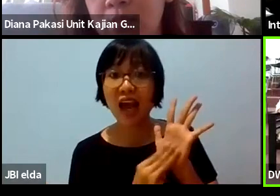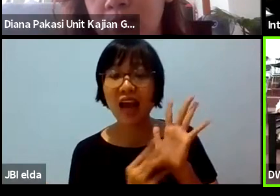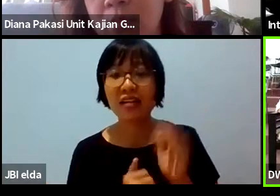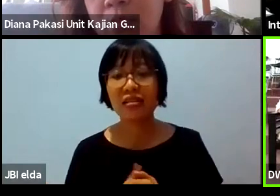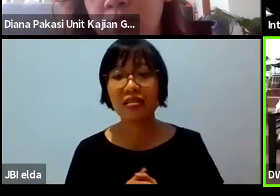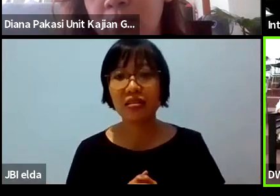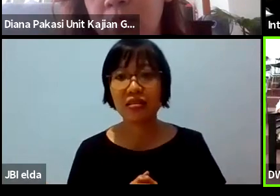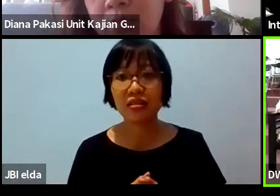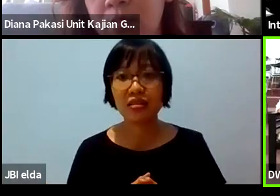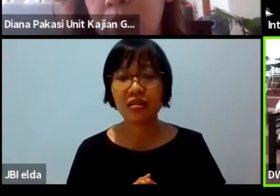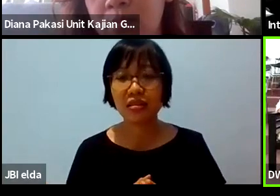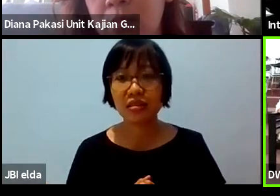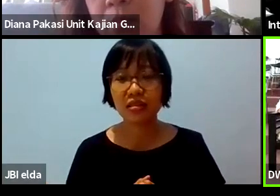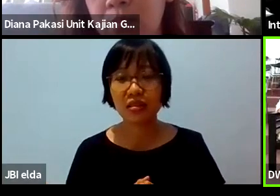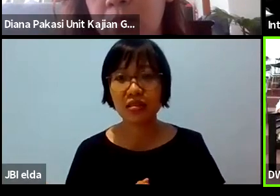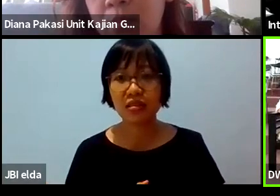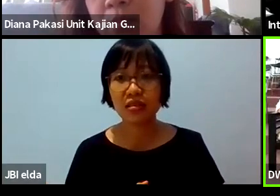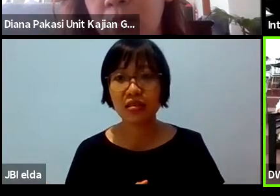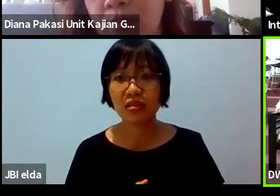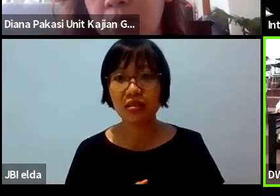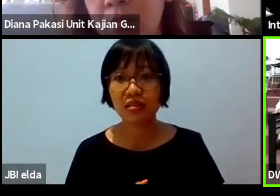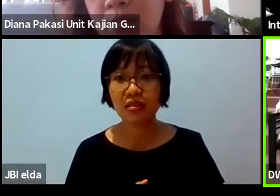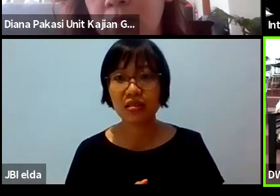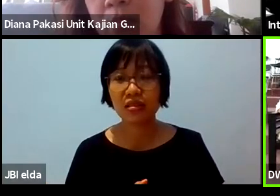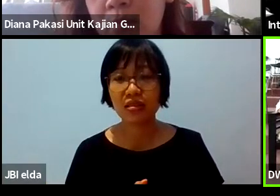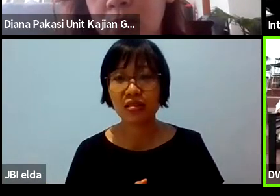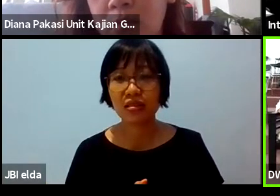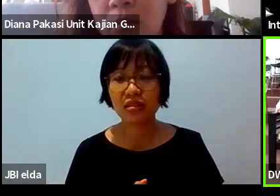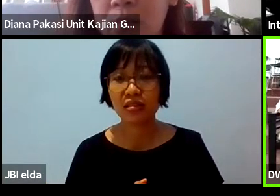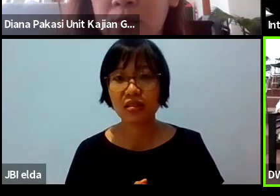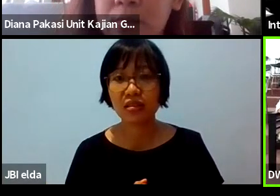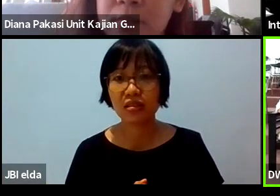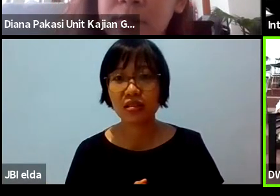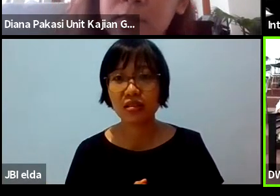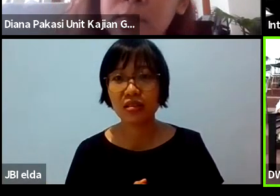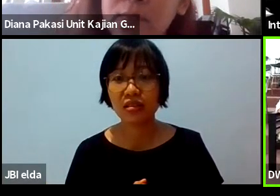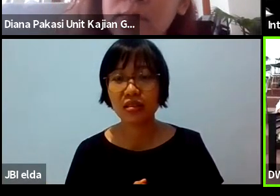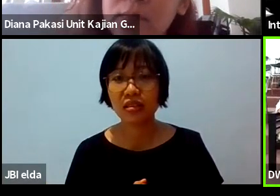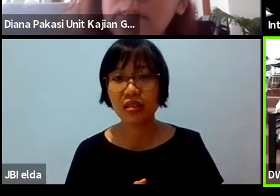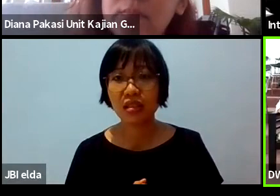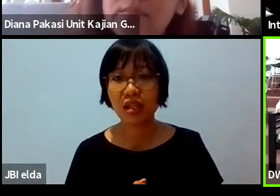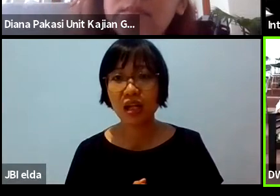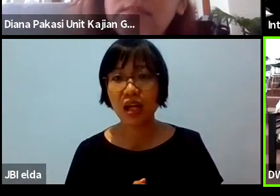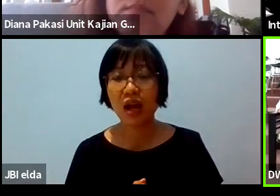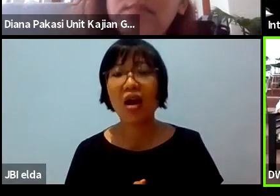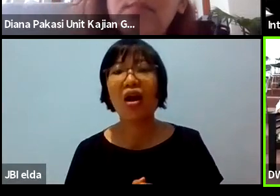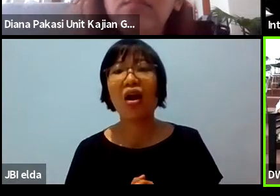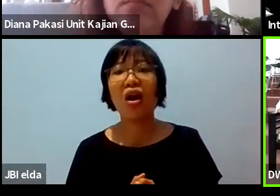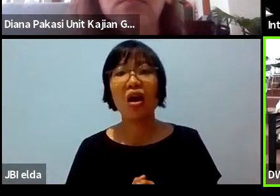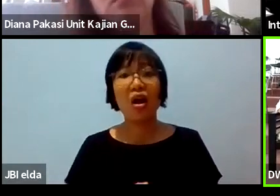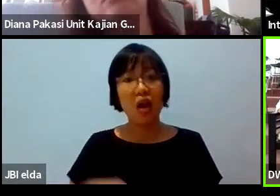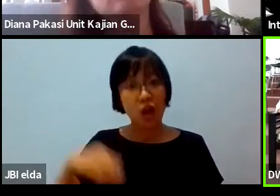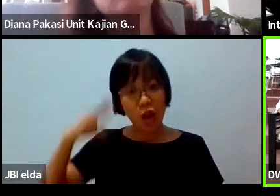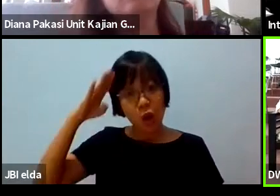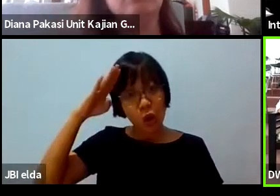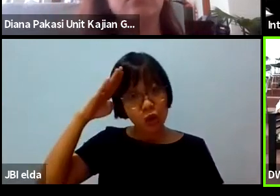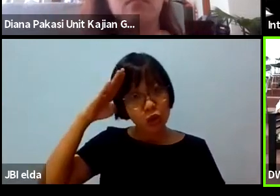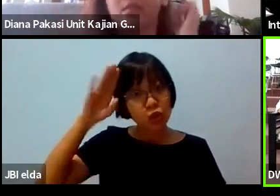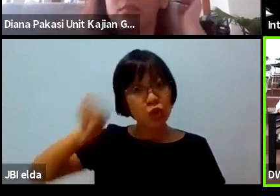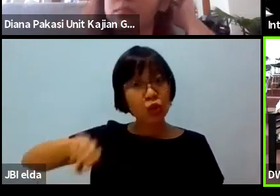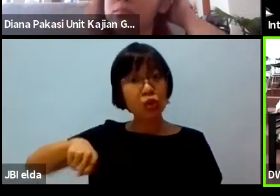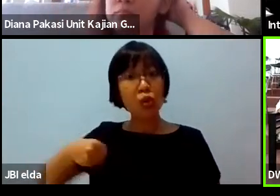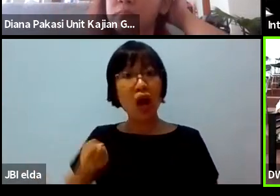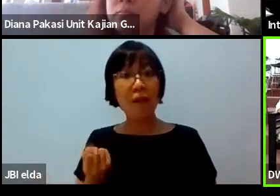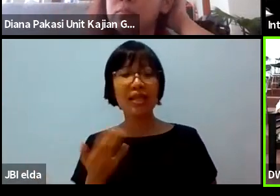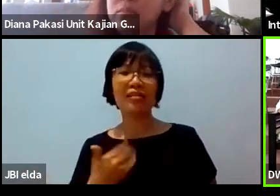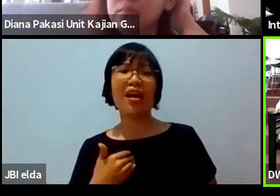Itu menjadi beban kerja beliau, dan itu juga mengganggu tentunya kita para ibu ya, di